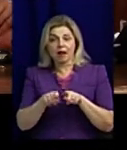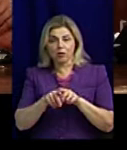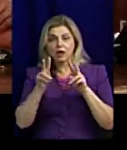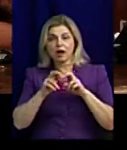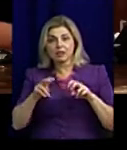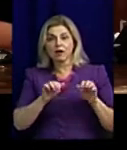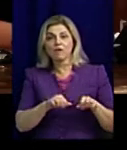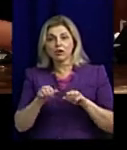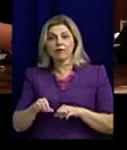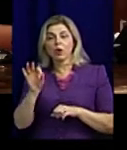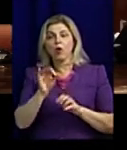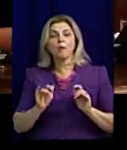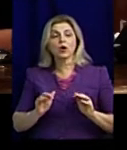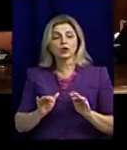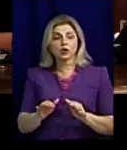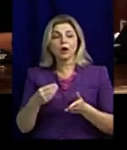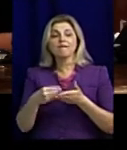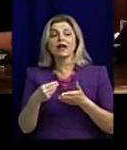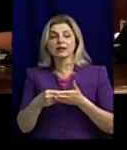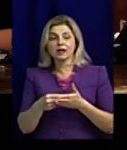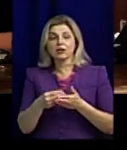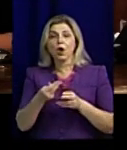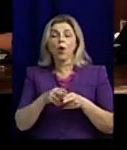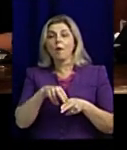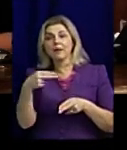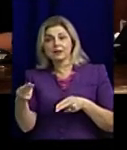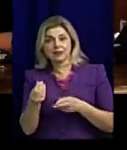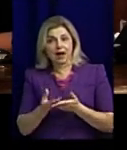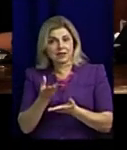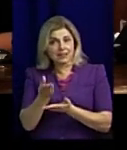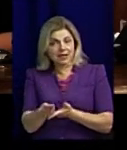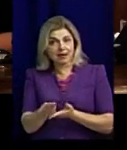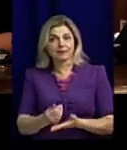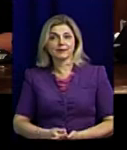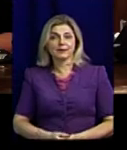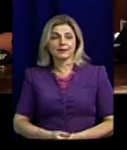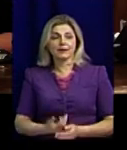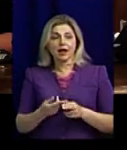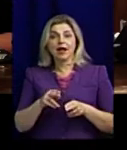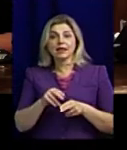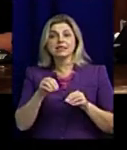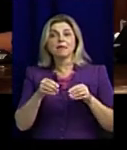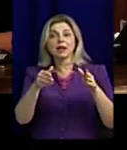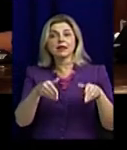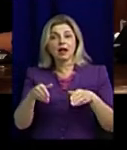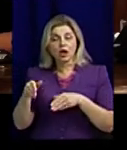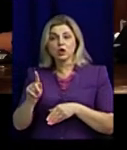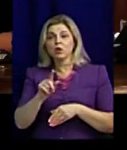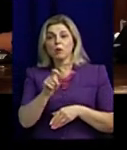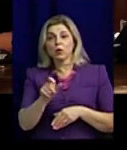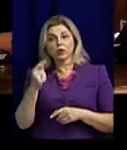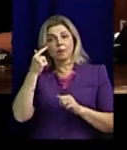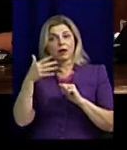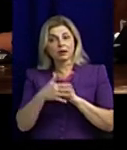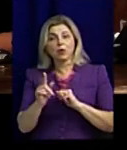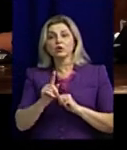процедури фінансової компенсації цих земельних ділянок, аби люди розуміли, що вони